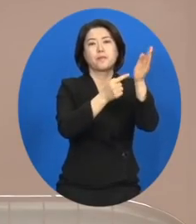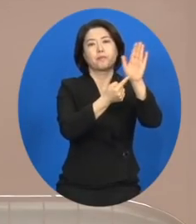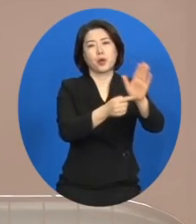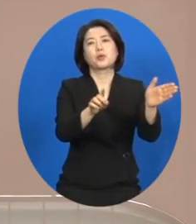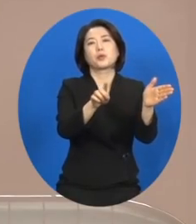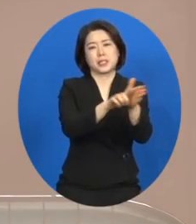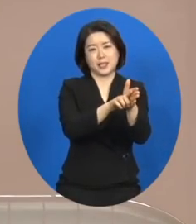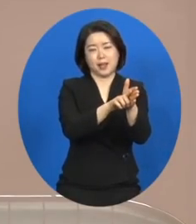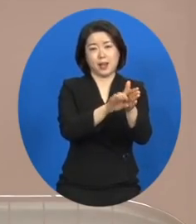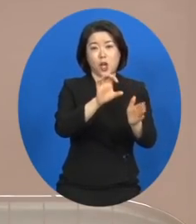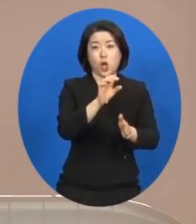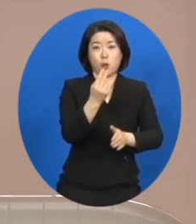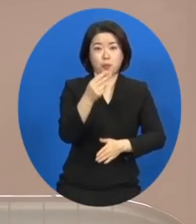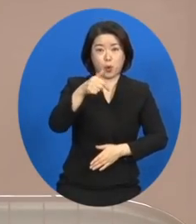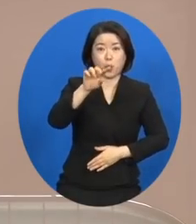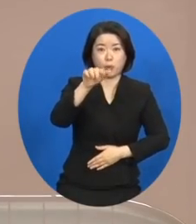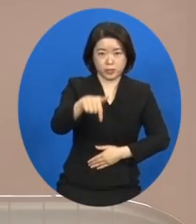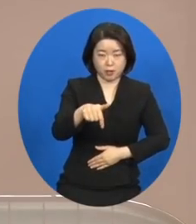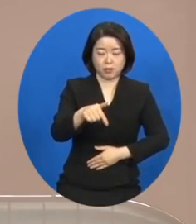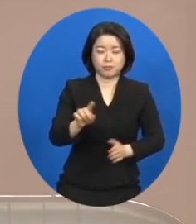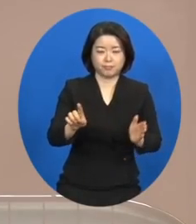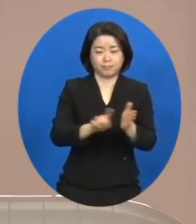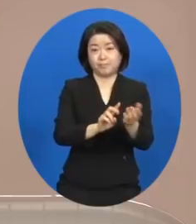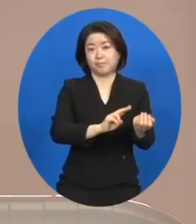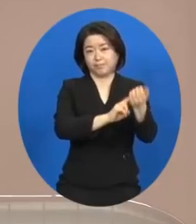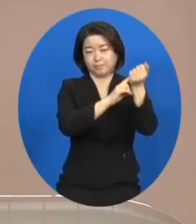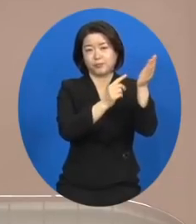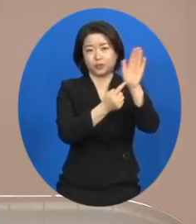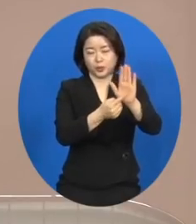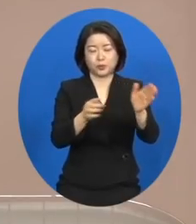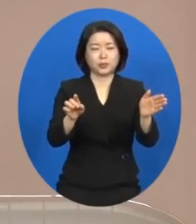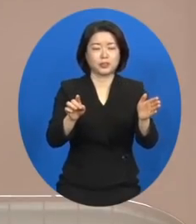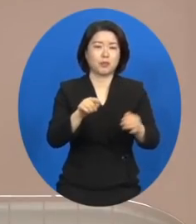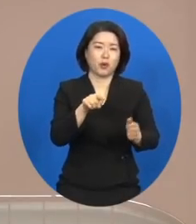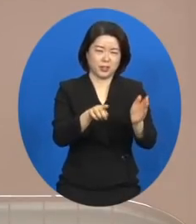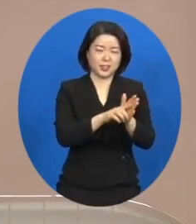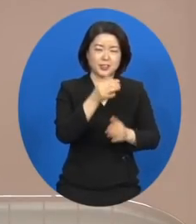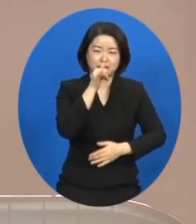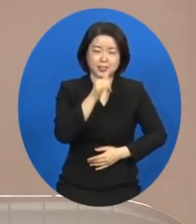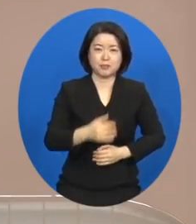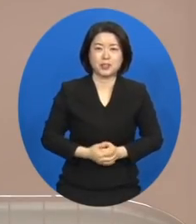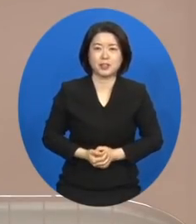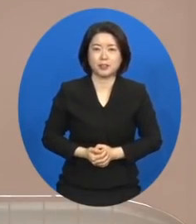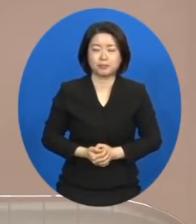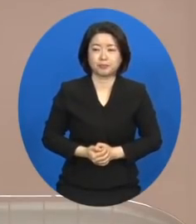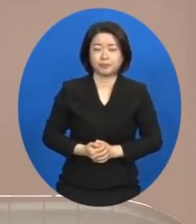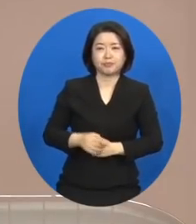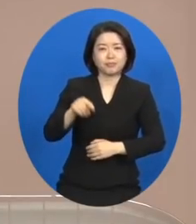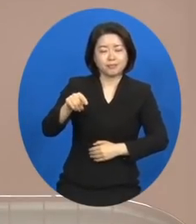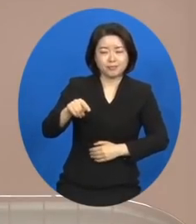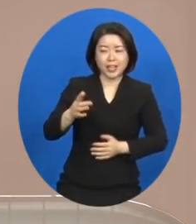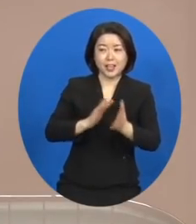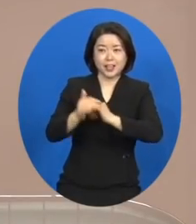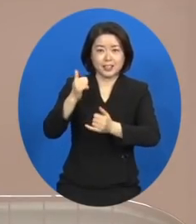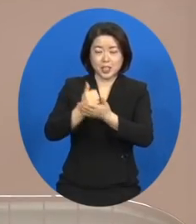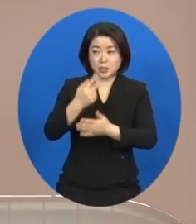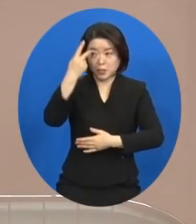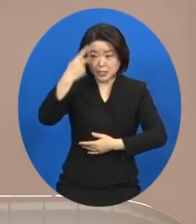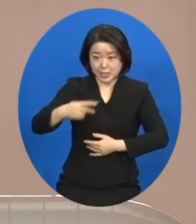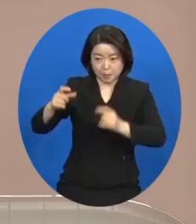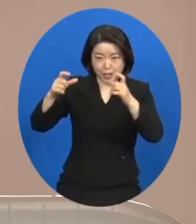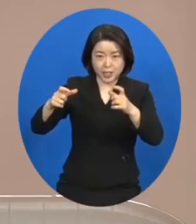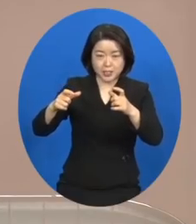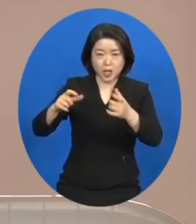있겠습니다. 예수님께서 사마리아 지역에 지난주에 우리 살펴봤는데요, 참 기뻐하셨어요. 음식을 먹지 않아도 배부를 정도로. 왜냐하면